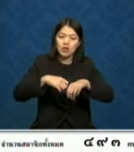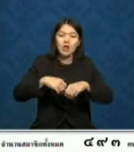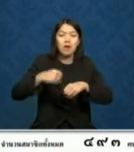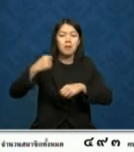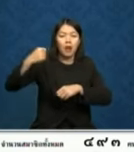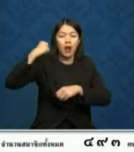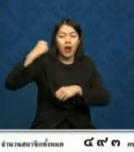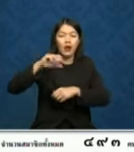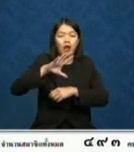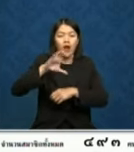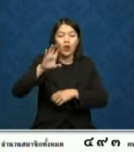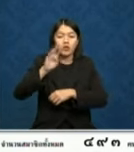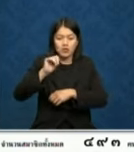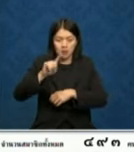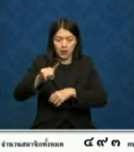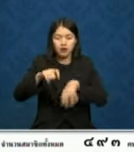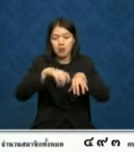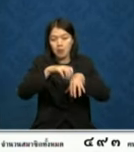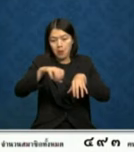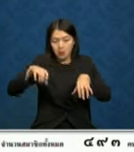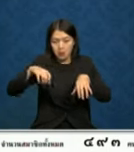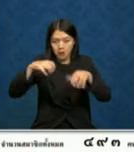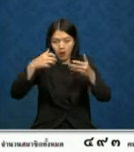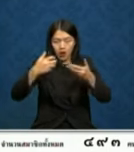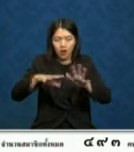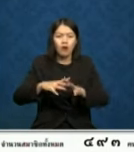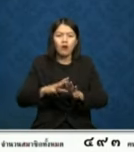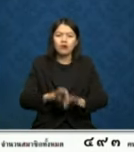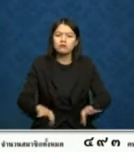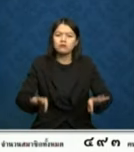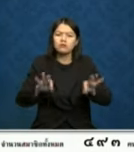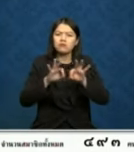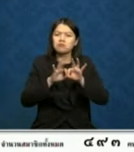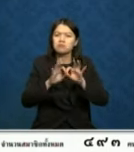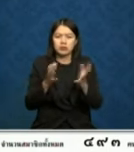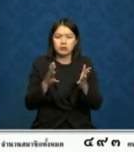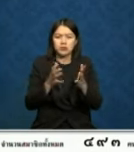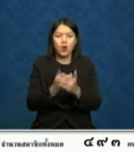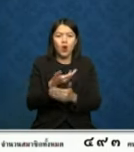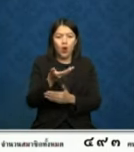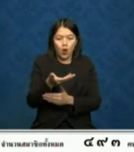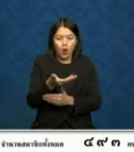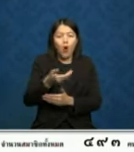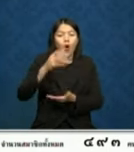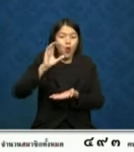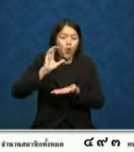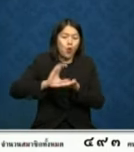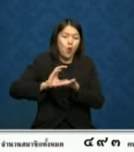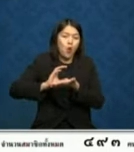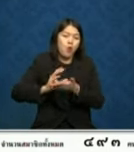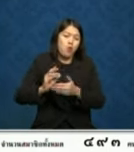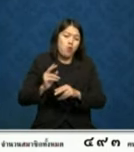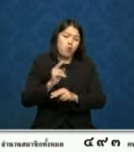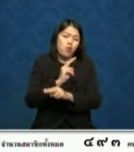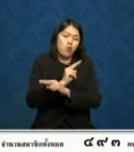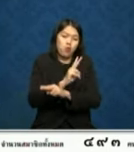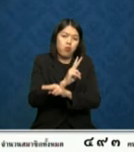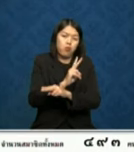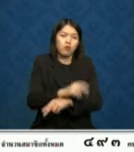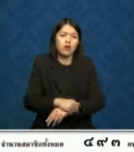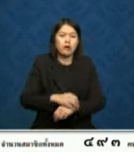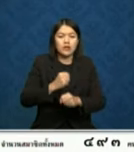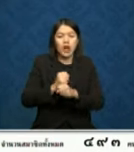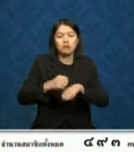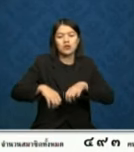541แห่งแล้วนะคะไม่มีเหตุจำเป็นใดเลยค่ะที่จะต้องของบประมาณเพิ่มมาเกือบ 2เท่าเพื่อ